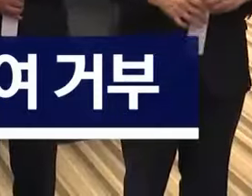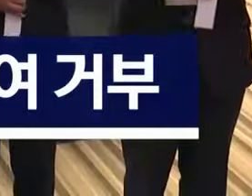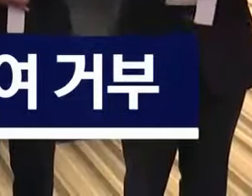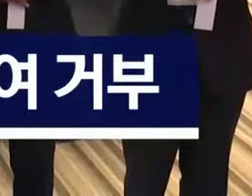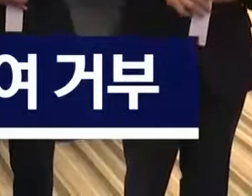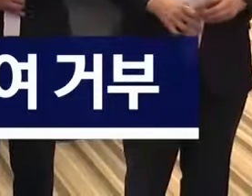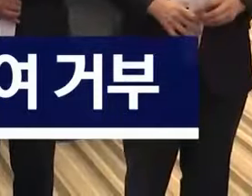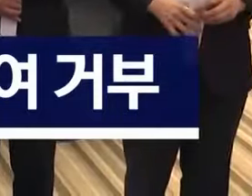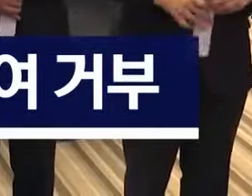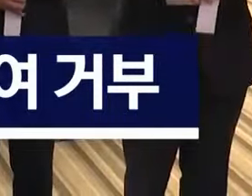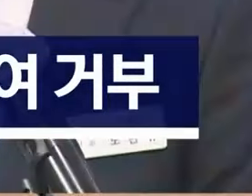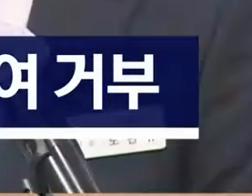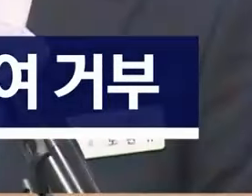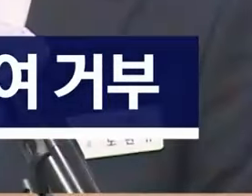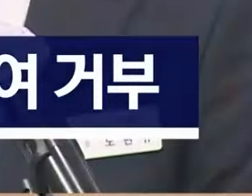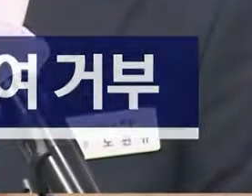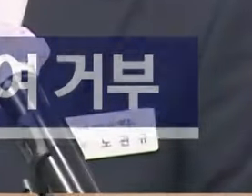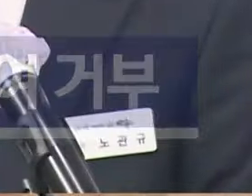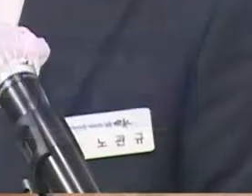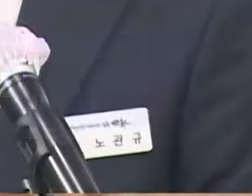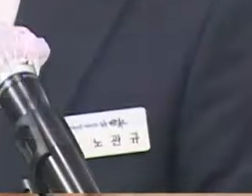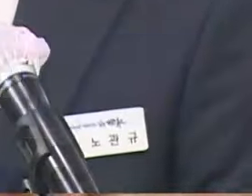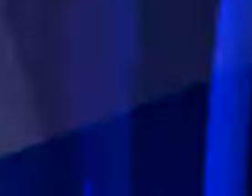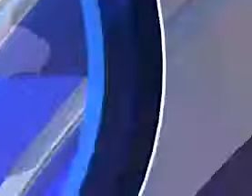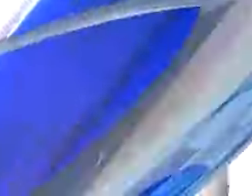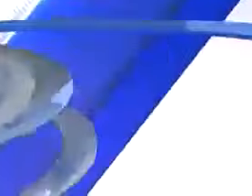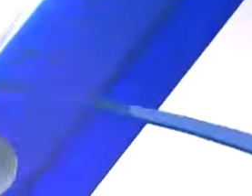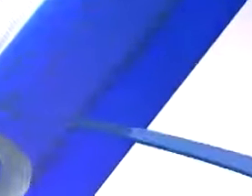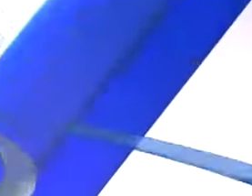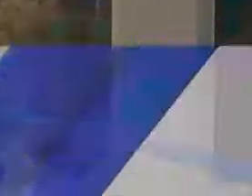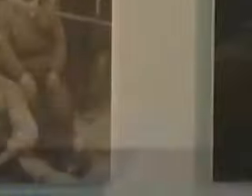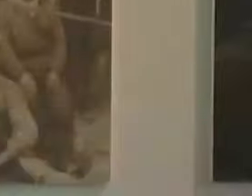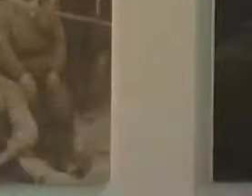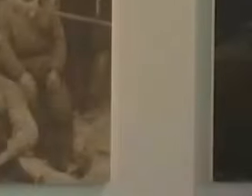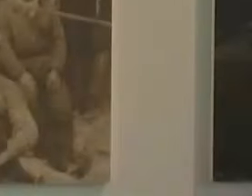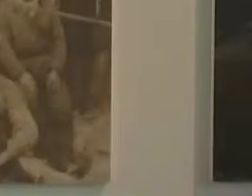사업을 두고 동서 간 갈등이 계속되고 있습니다.